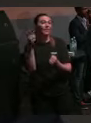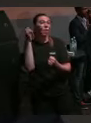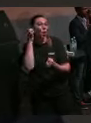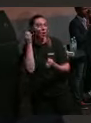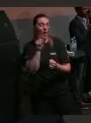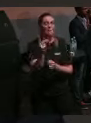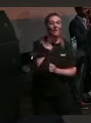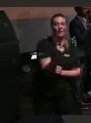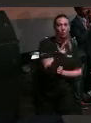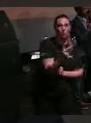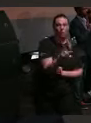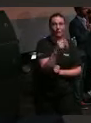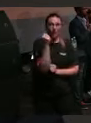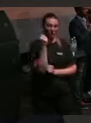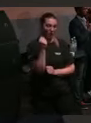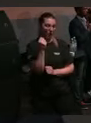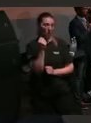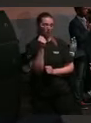begge deler? Så det å bare se seg blind på